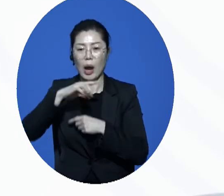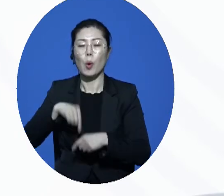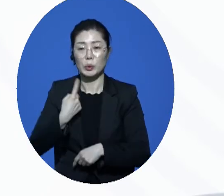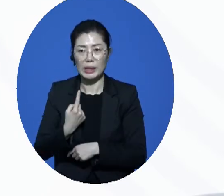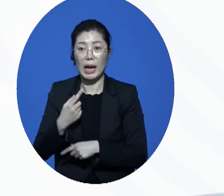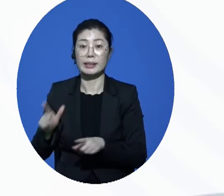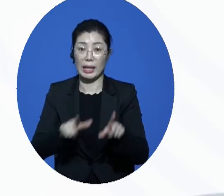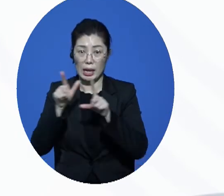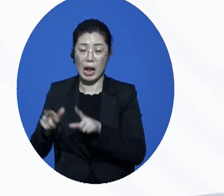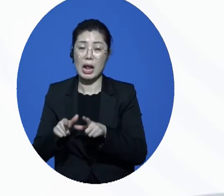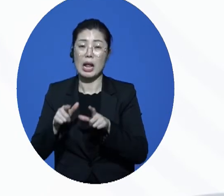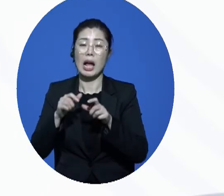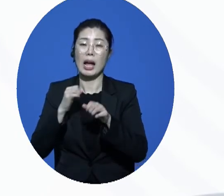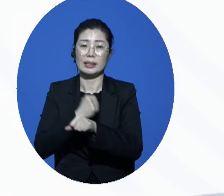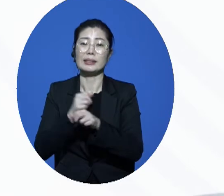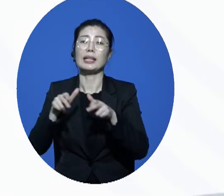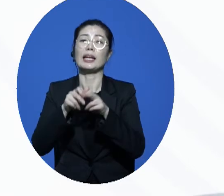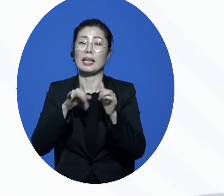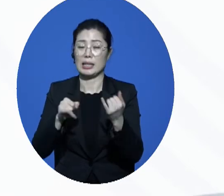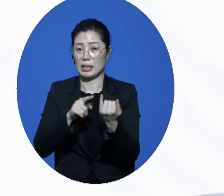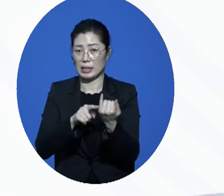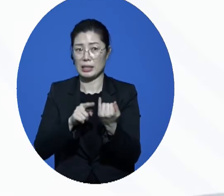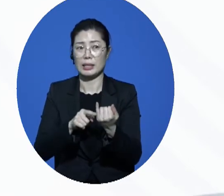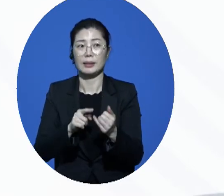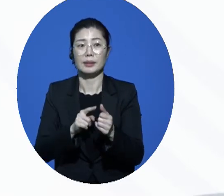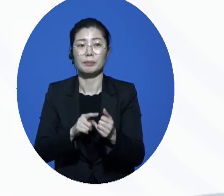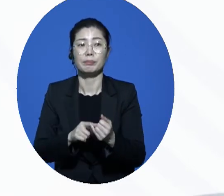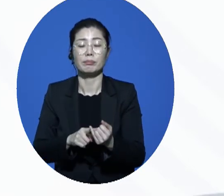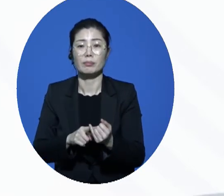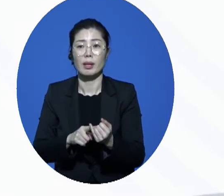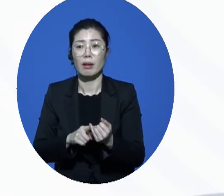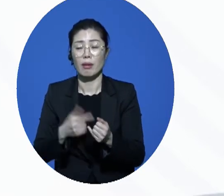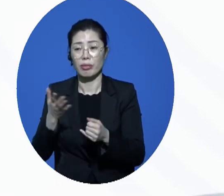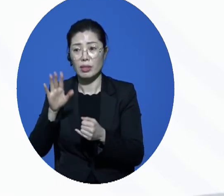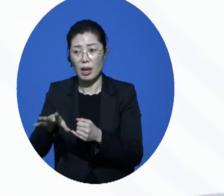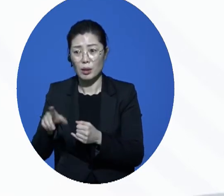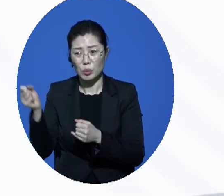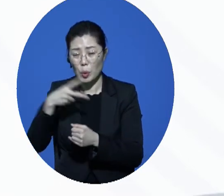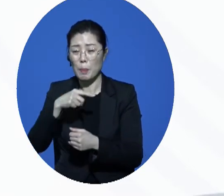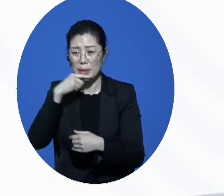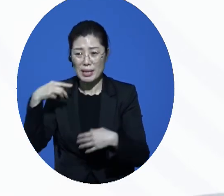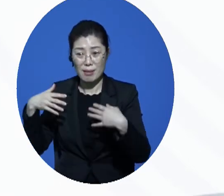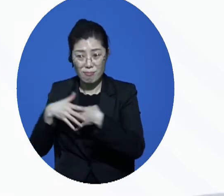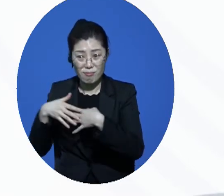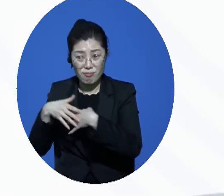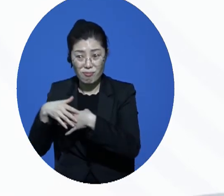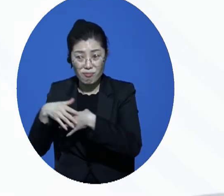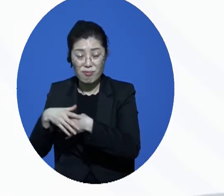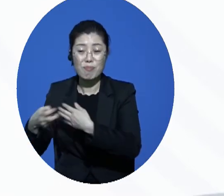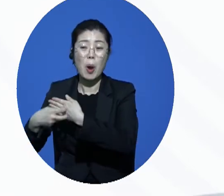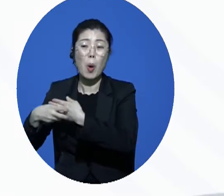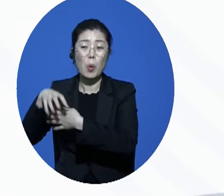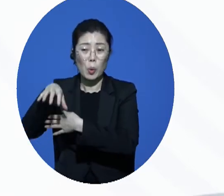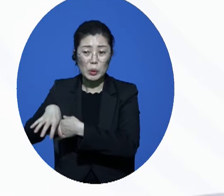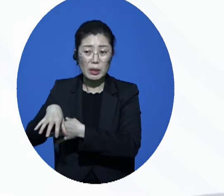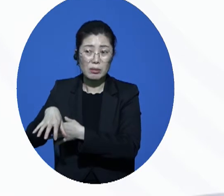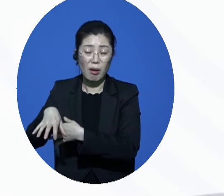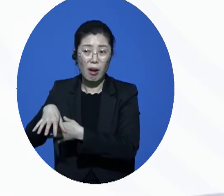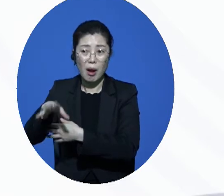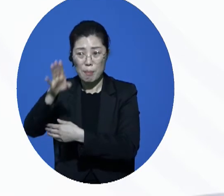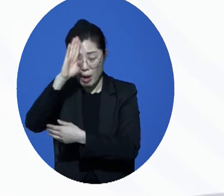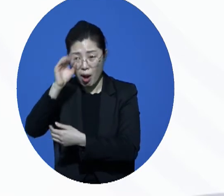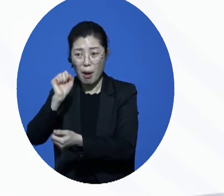생활하시는 장애인이셨고요. 하지만 신장투석 받으시던 병원에서 확진자가 발생하면서 그 지역의 활동